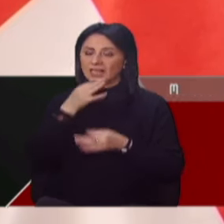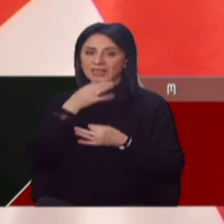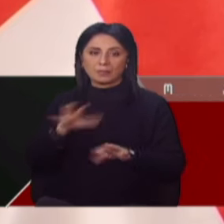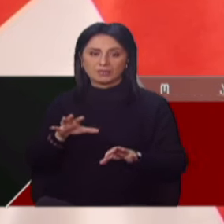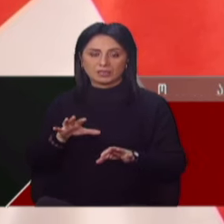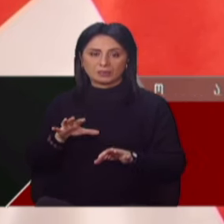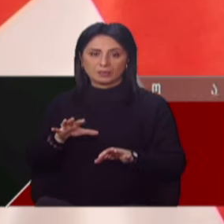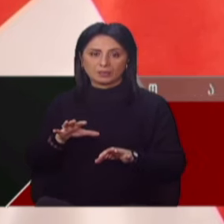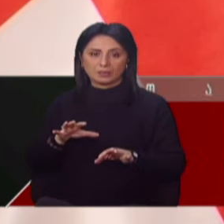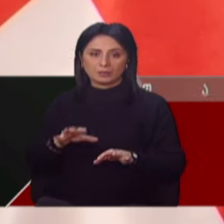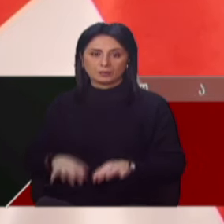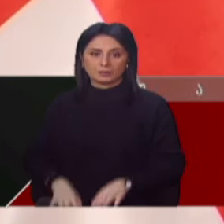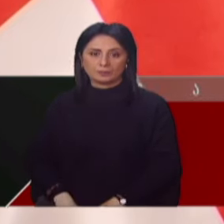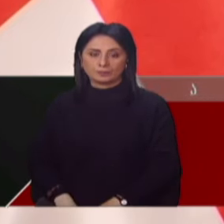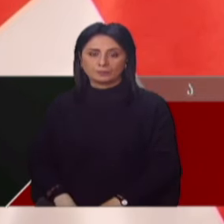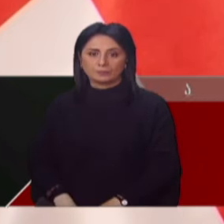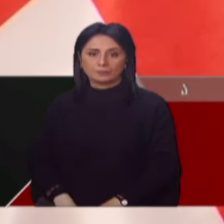ნებისმიერი